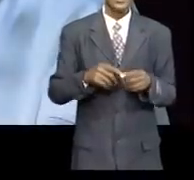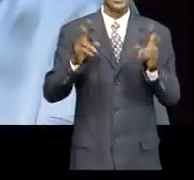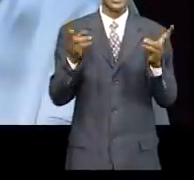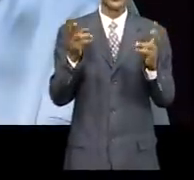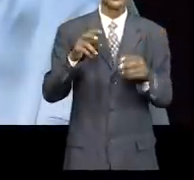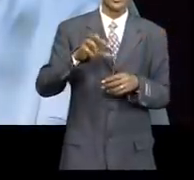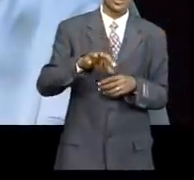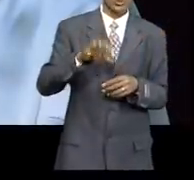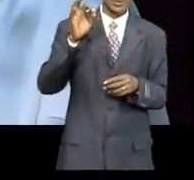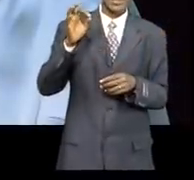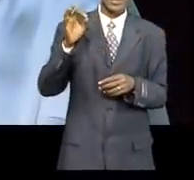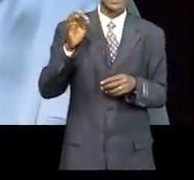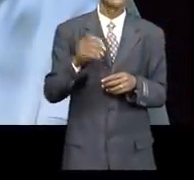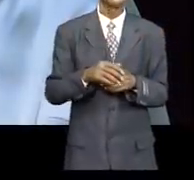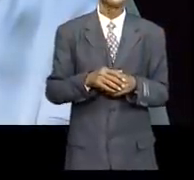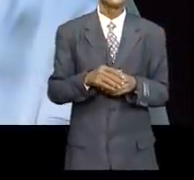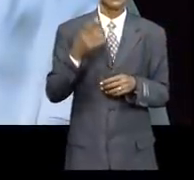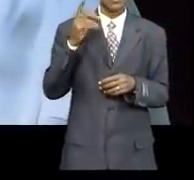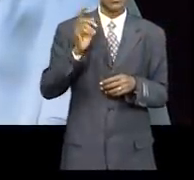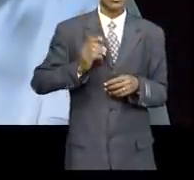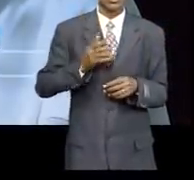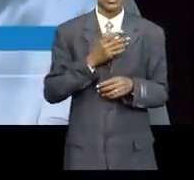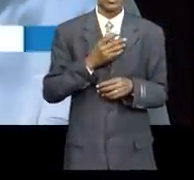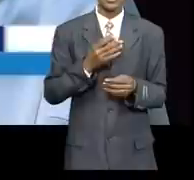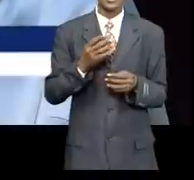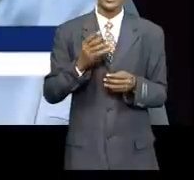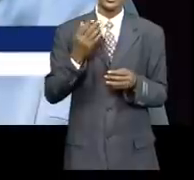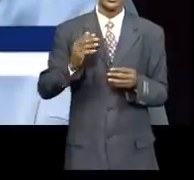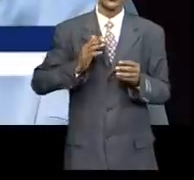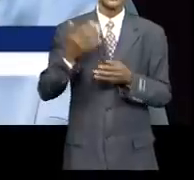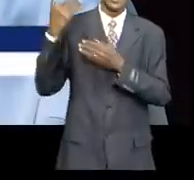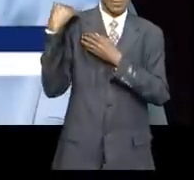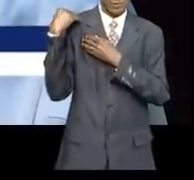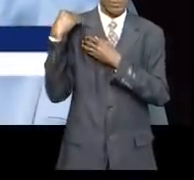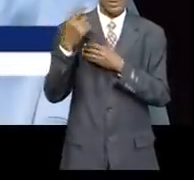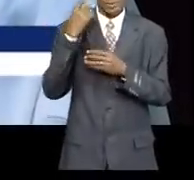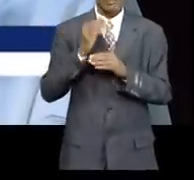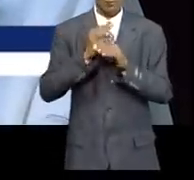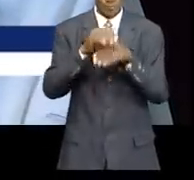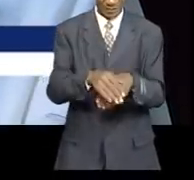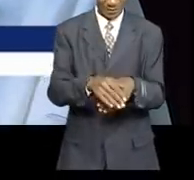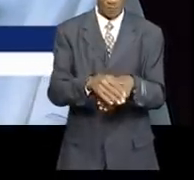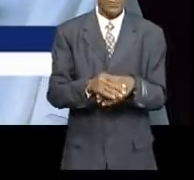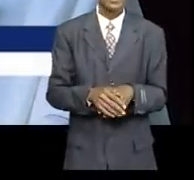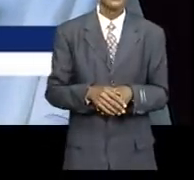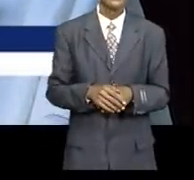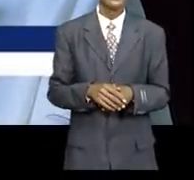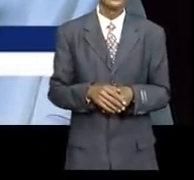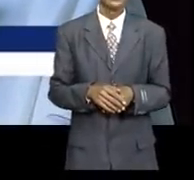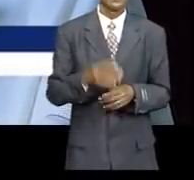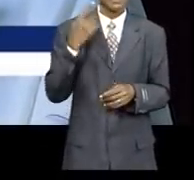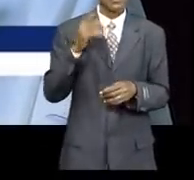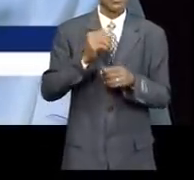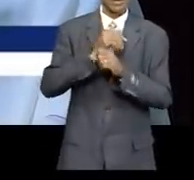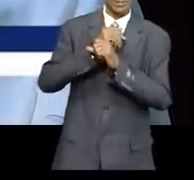haut point notre sens de communion et de responsabilité. S'engager en tant qu'évêque à la protection et